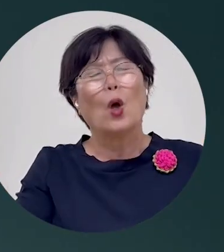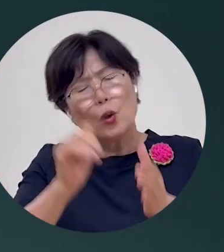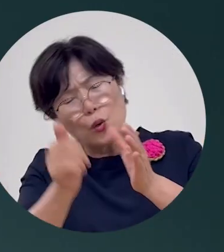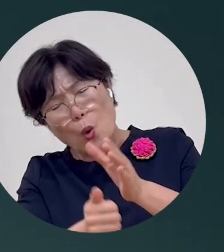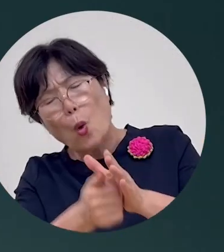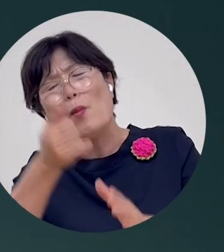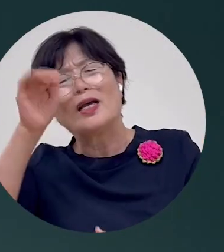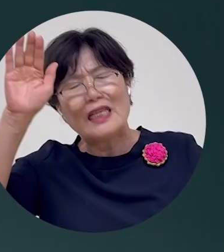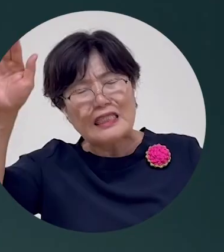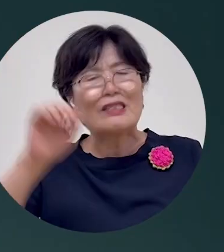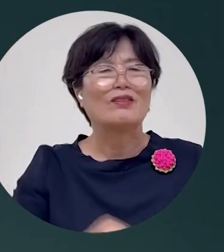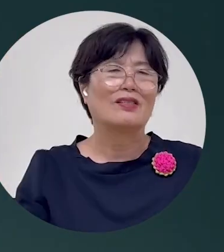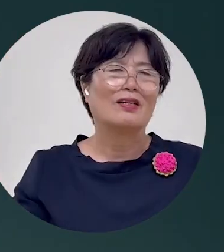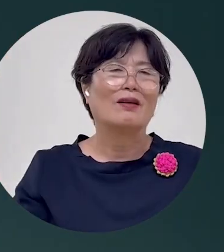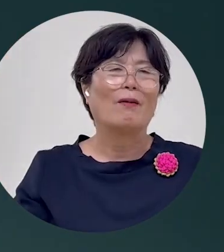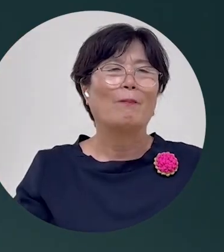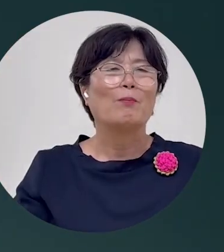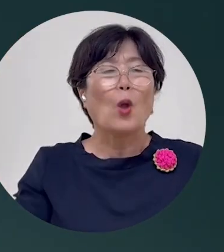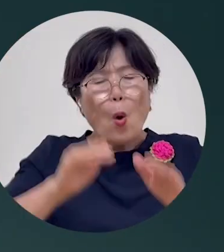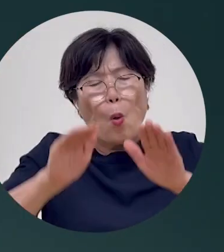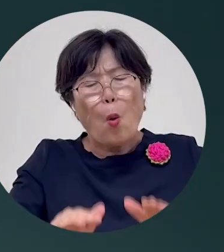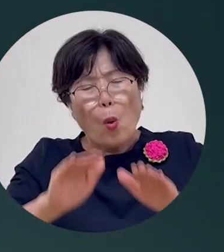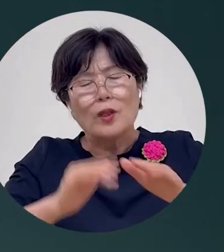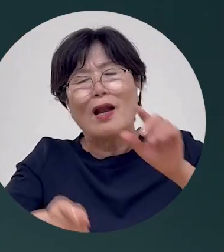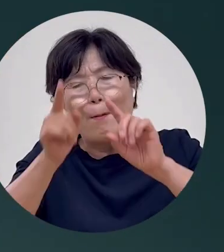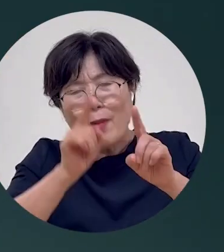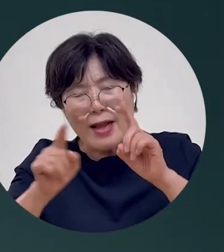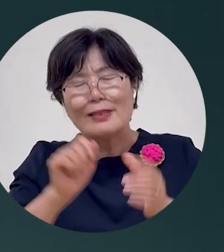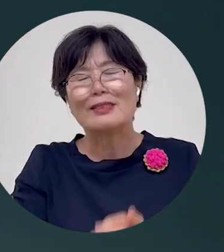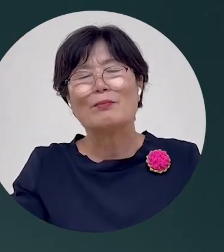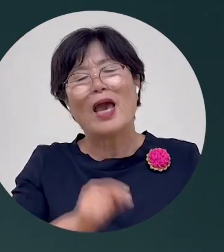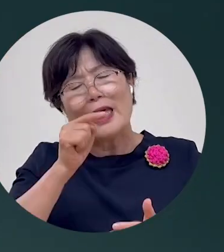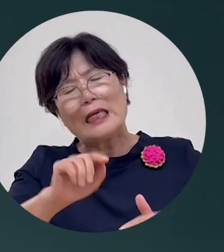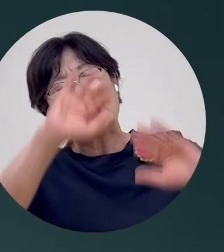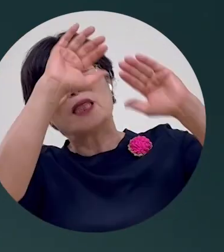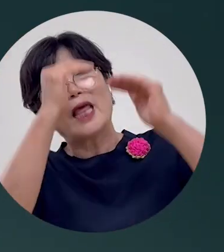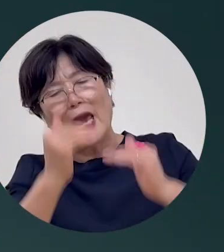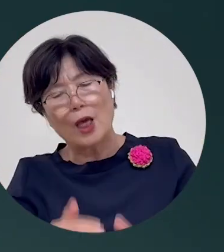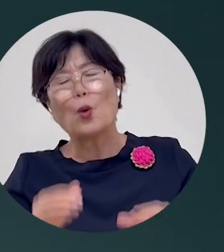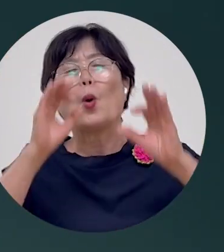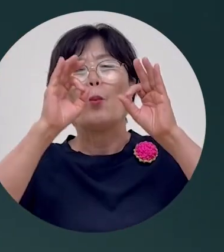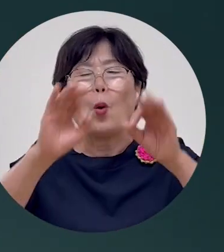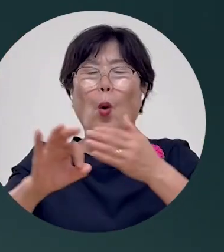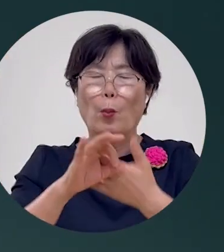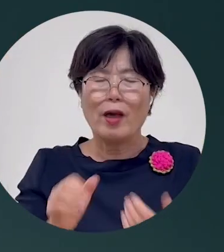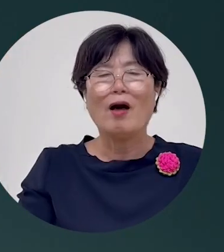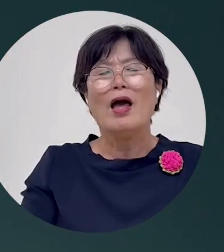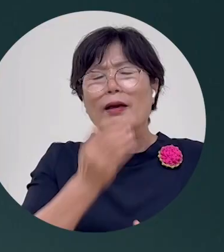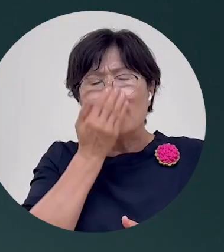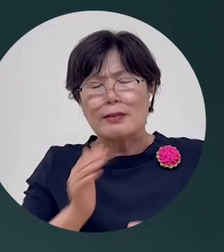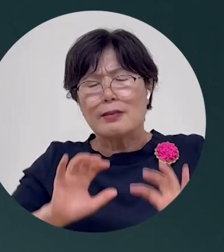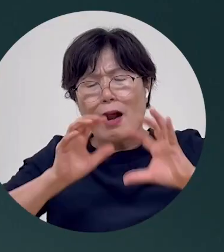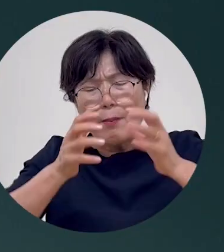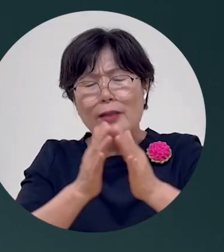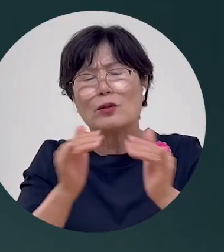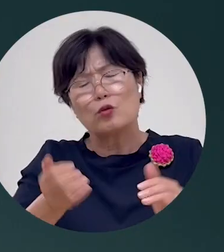소망이 있었습니다. 오늘 말씀에 이 본문의 내용을 보면 이스라엘 백성들에게 꿈이 있었어요.